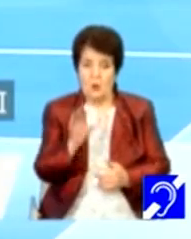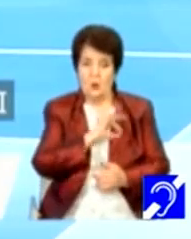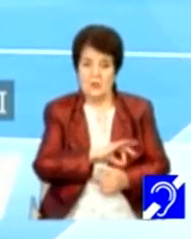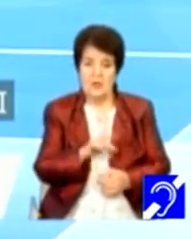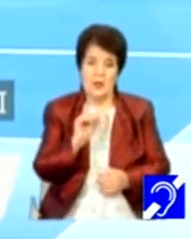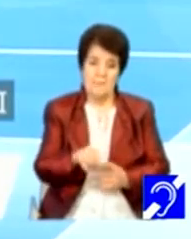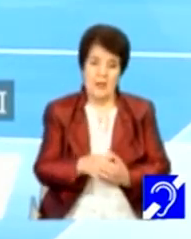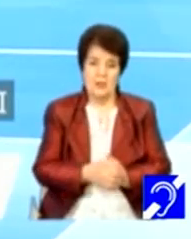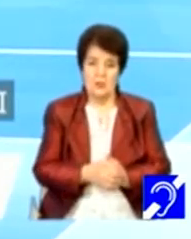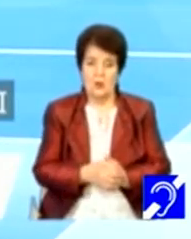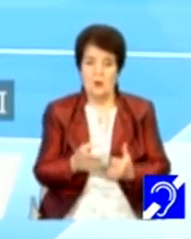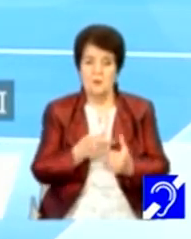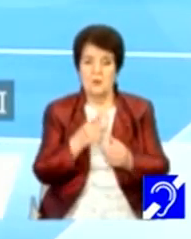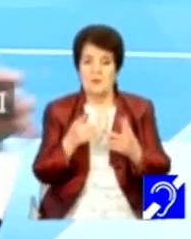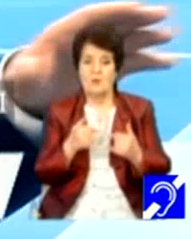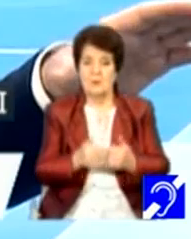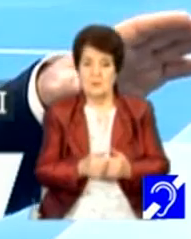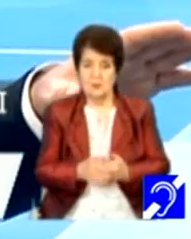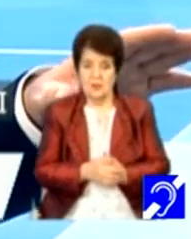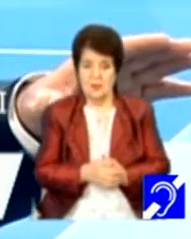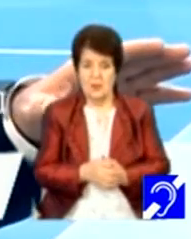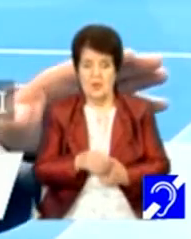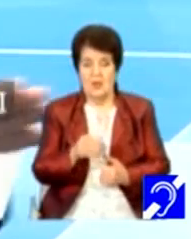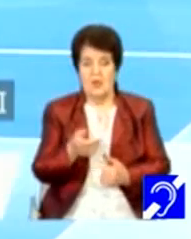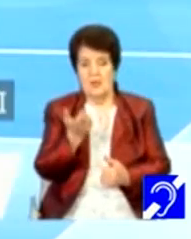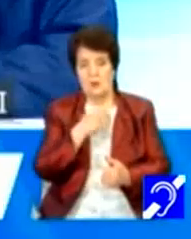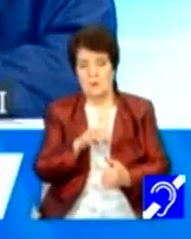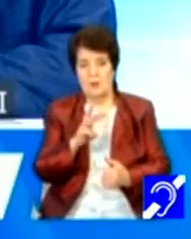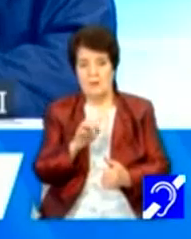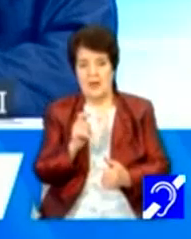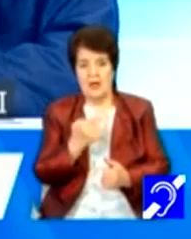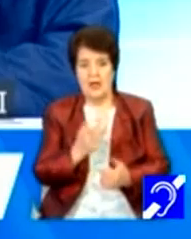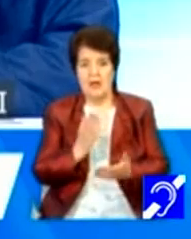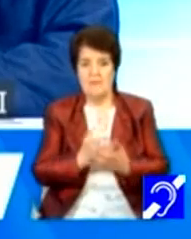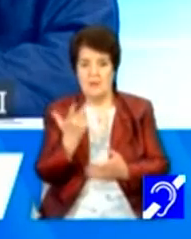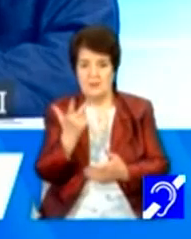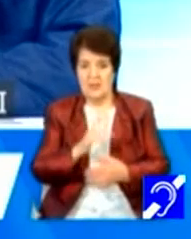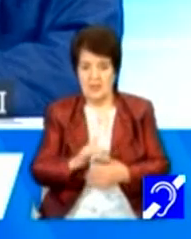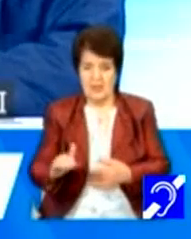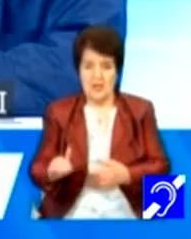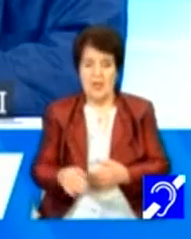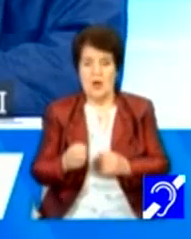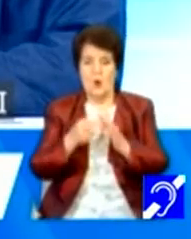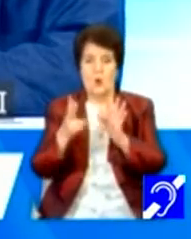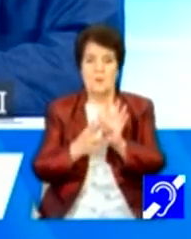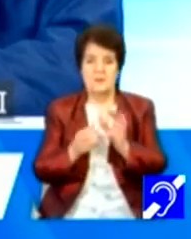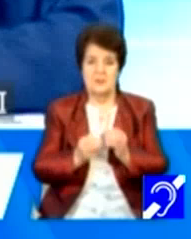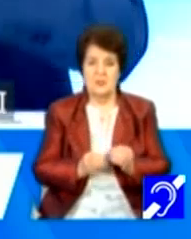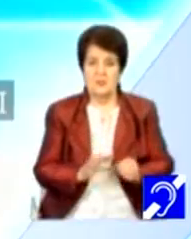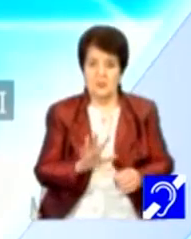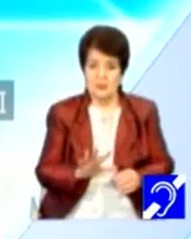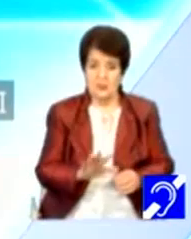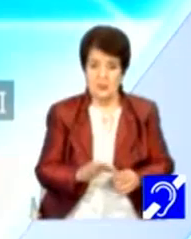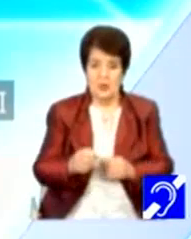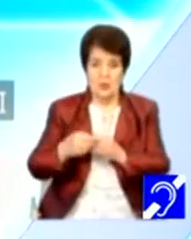pentru o anumită formațiune. Sau domnul Mihai, haideți să vedem într-o familie avem trei copii, da? Unul are 18 ani, unul 10 și unul 5.